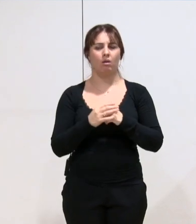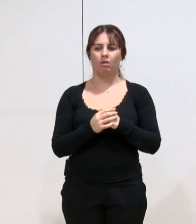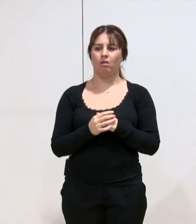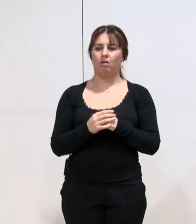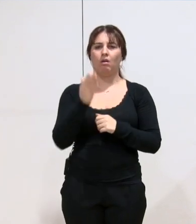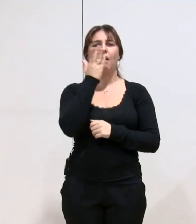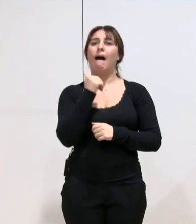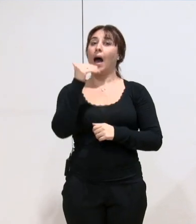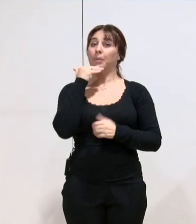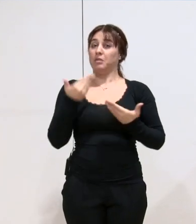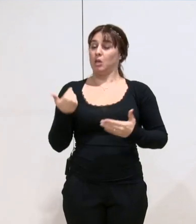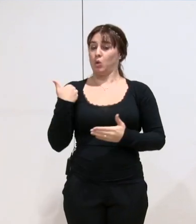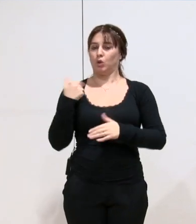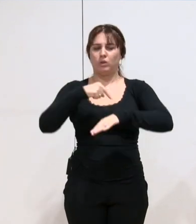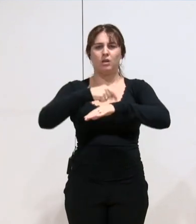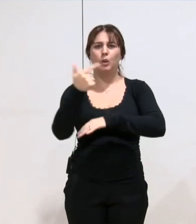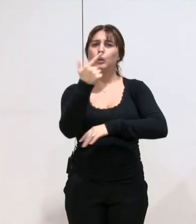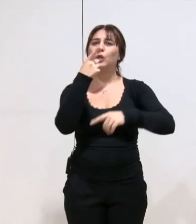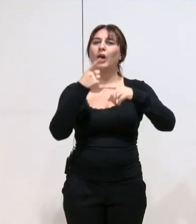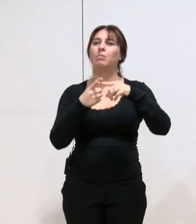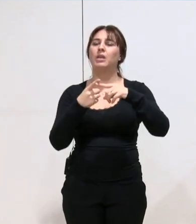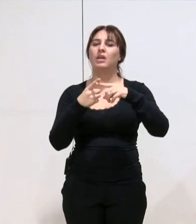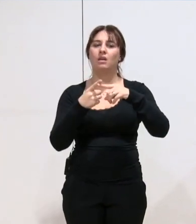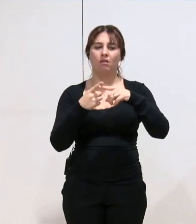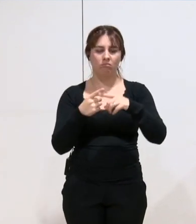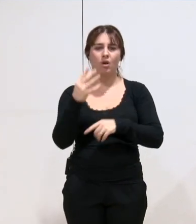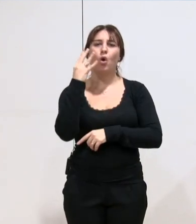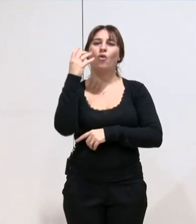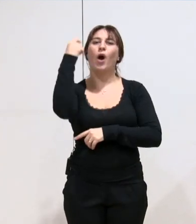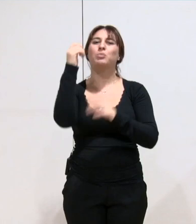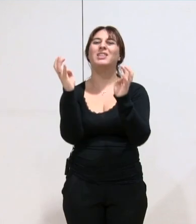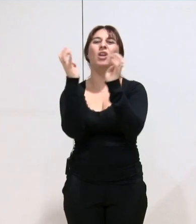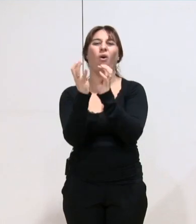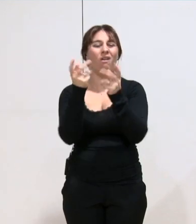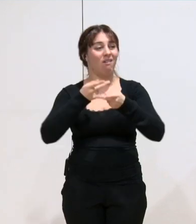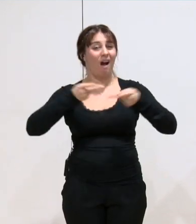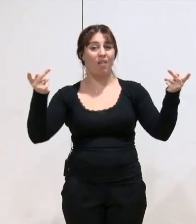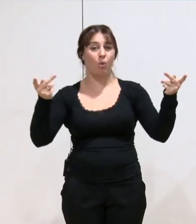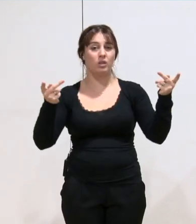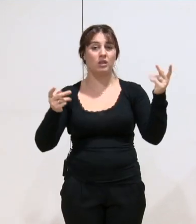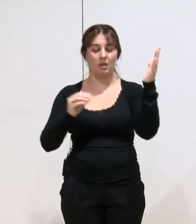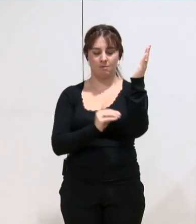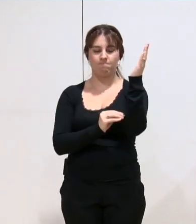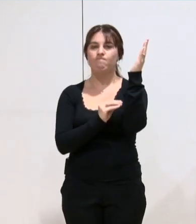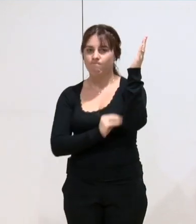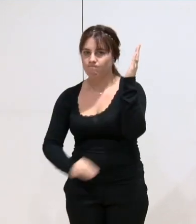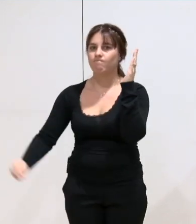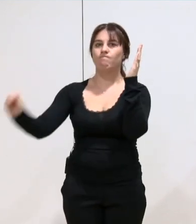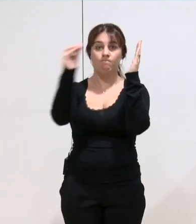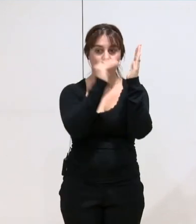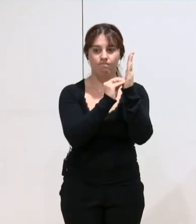début d'après-midi, à 14h30, à la conférence des présidents, que vous la remontiez en cinquième place.